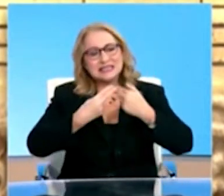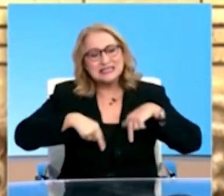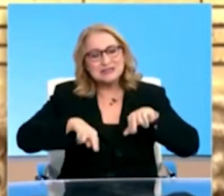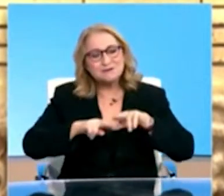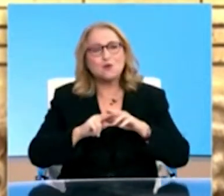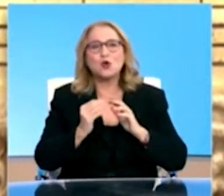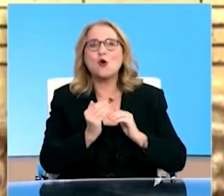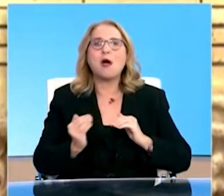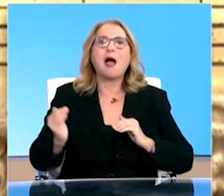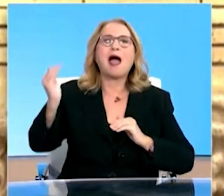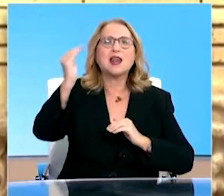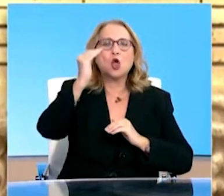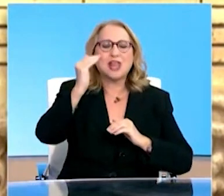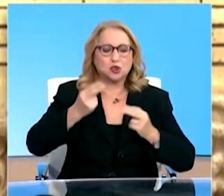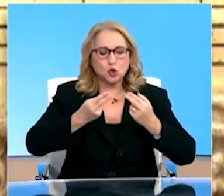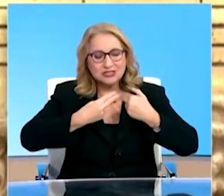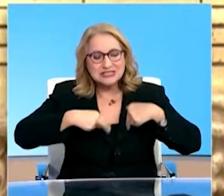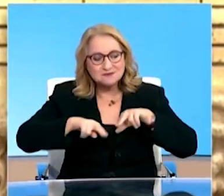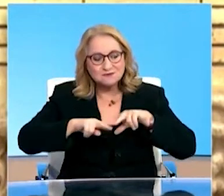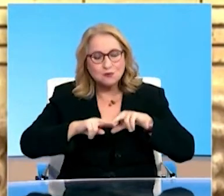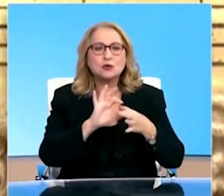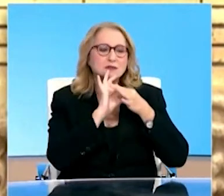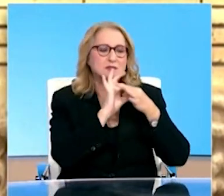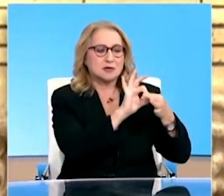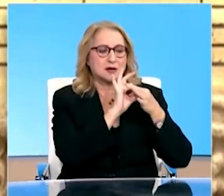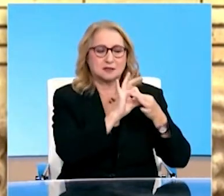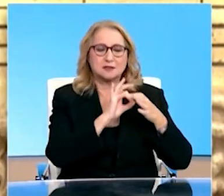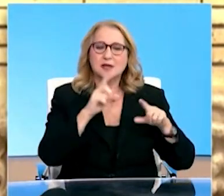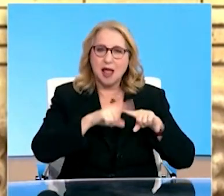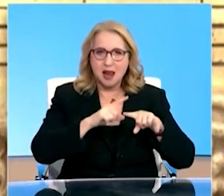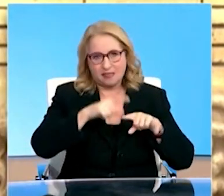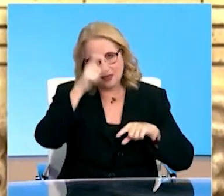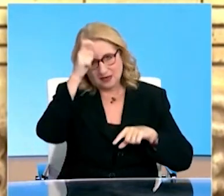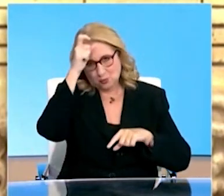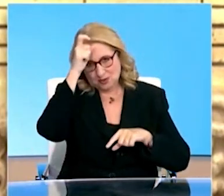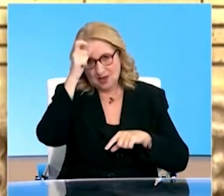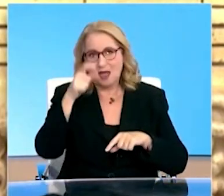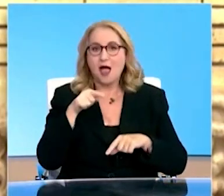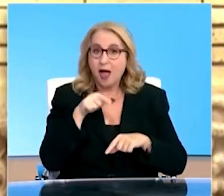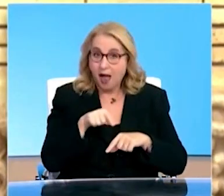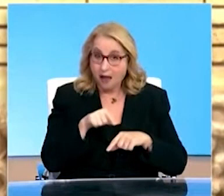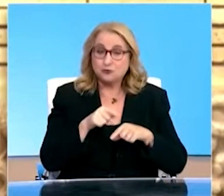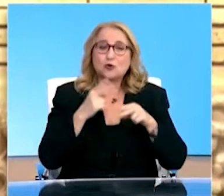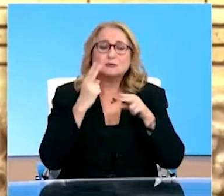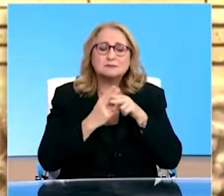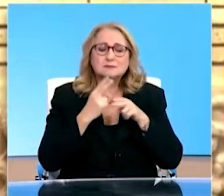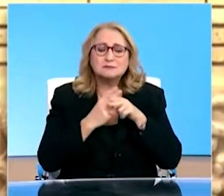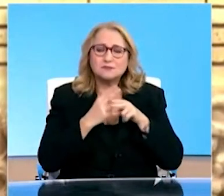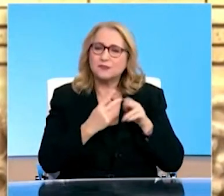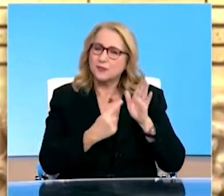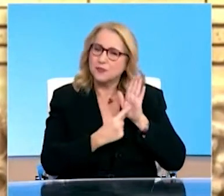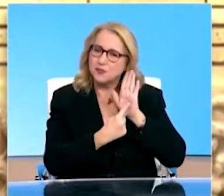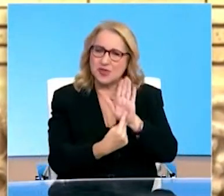τις κοινές δηλώσεις με τον πρωθυπουργό ο Τούρκος πρόεδρος Ρετζέπ Ταγίπ Ερντογάν. Σηματοδοτεί την πρόθεση των δύο μας